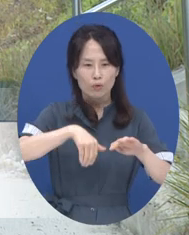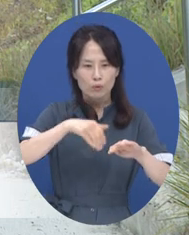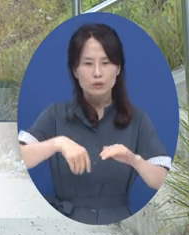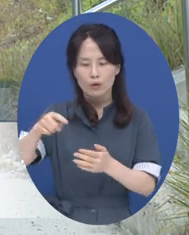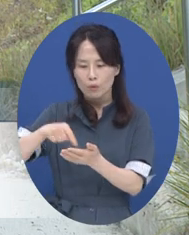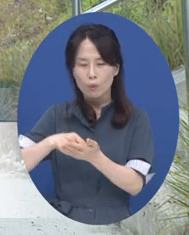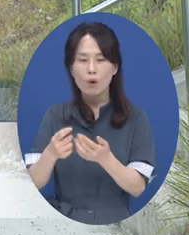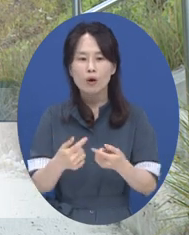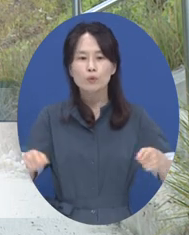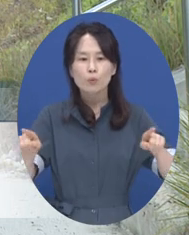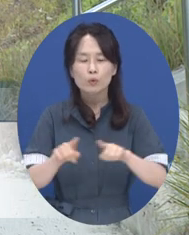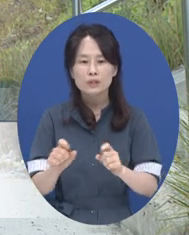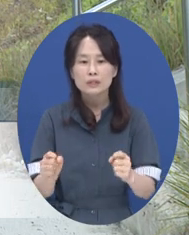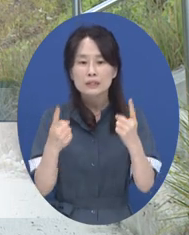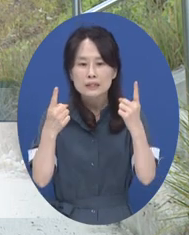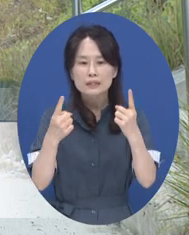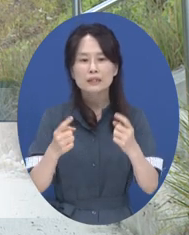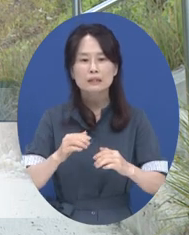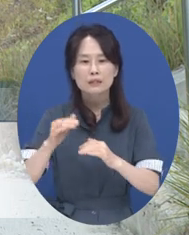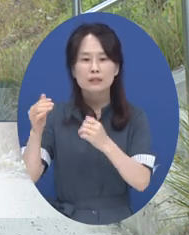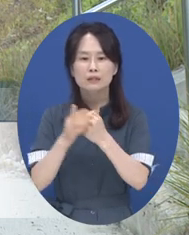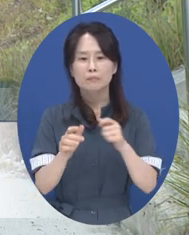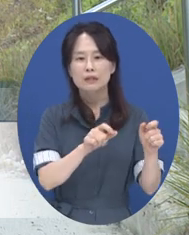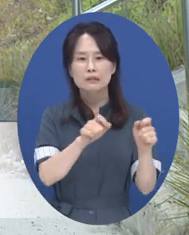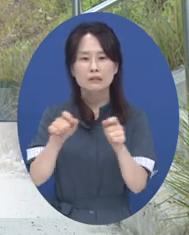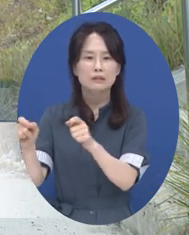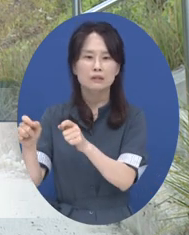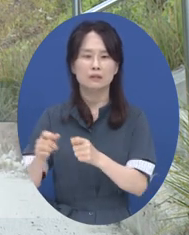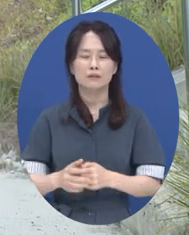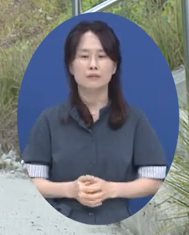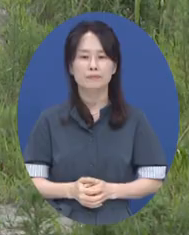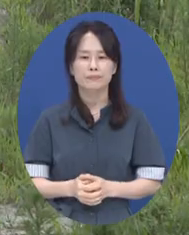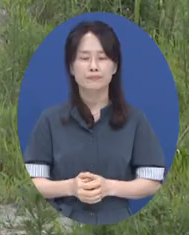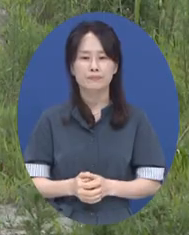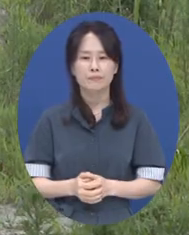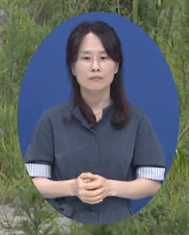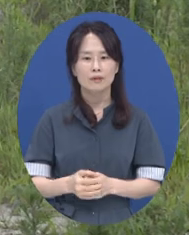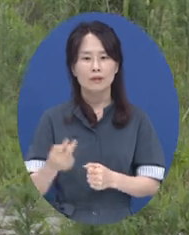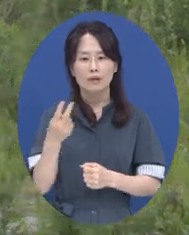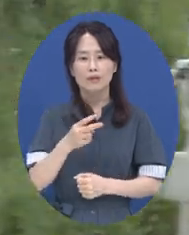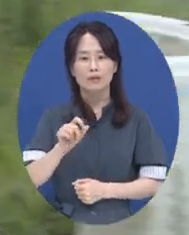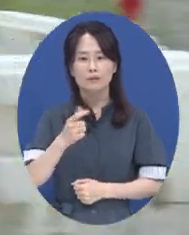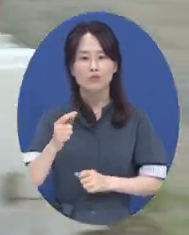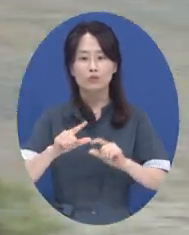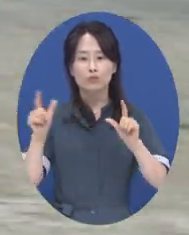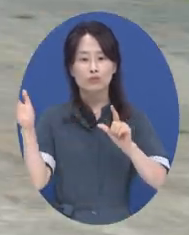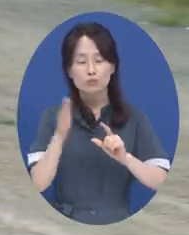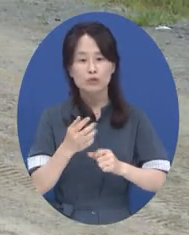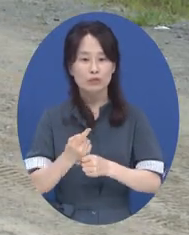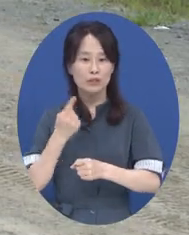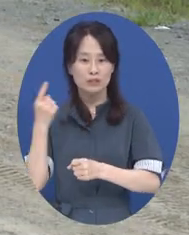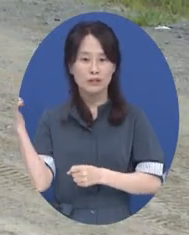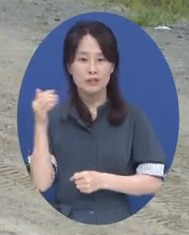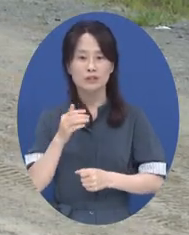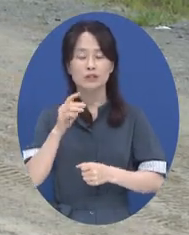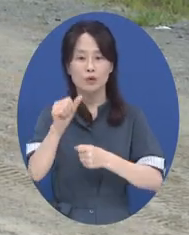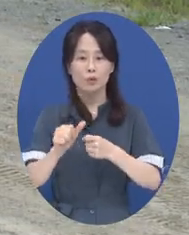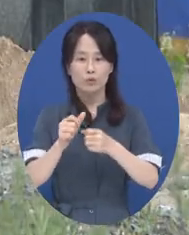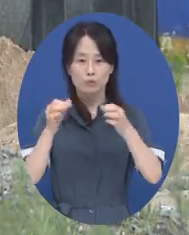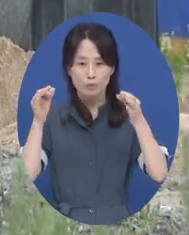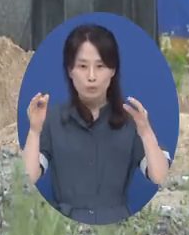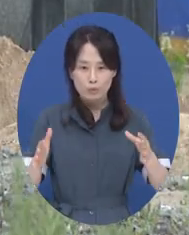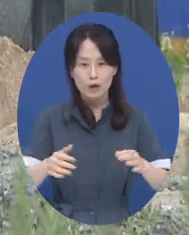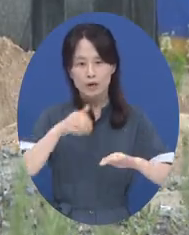공사와 보상을 같이 진행하다 보니 지연되게 된 상황입니다. 이렇게 지난 2016년부터 지난해까지